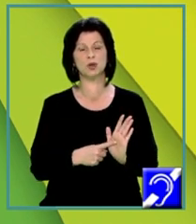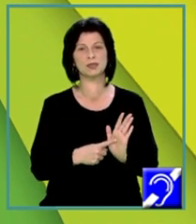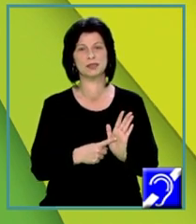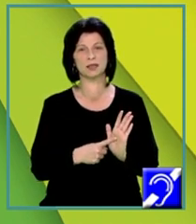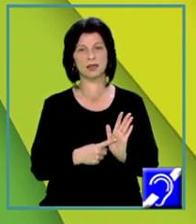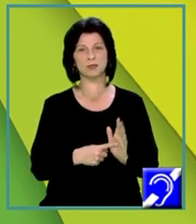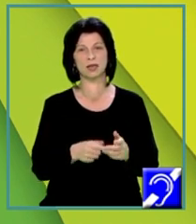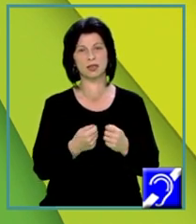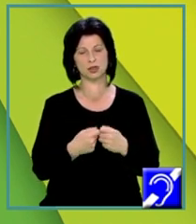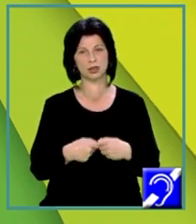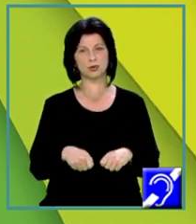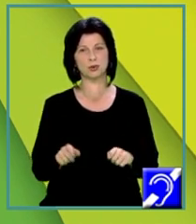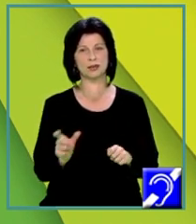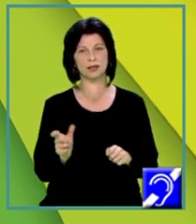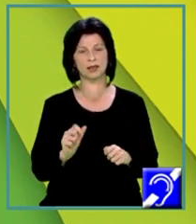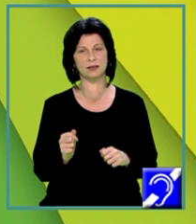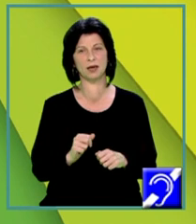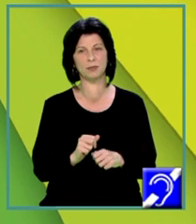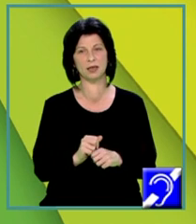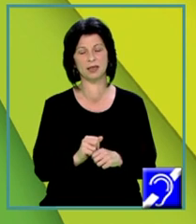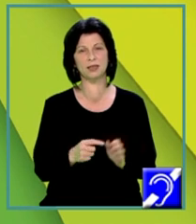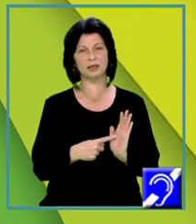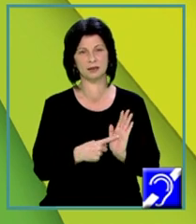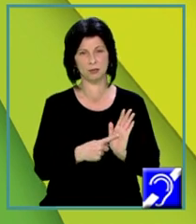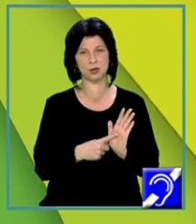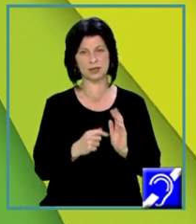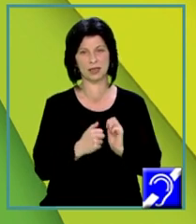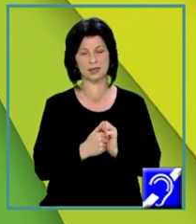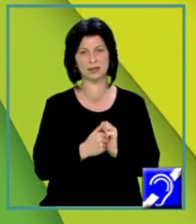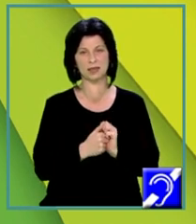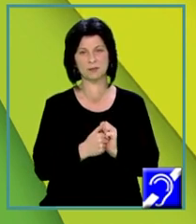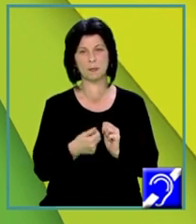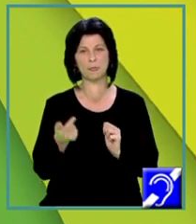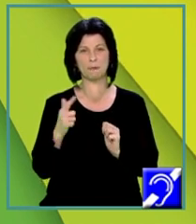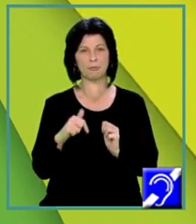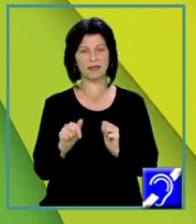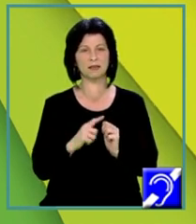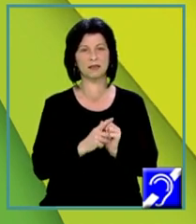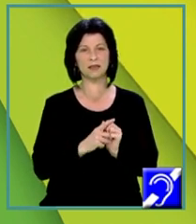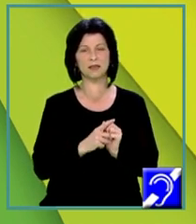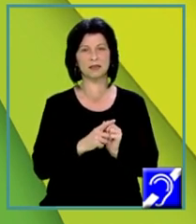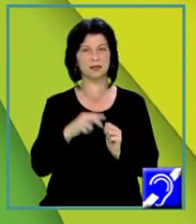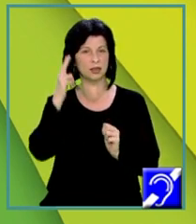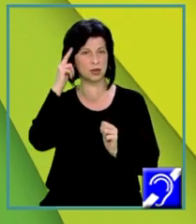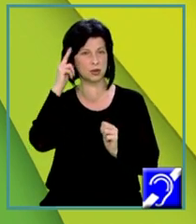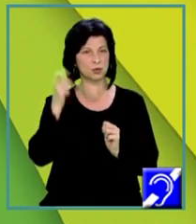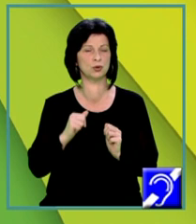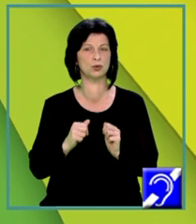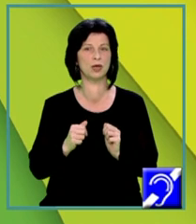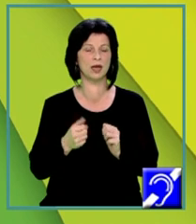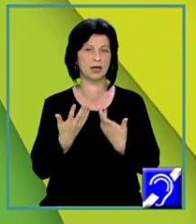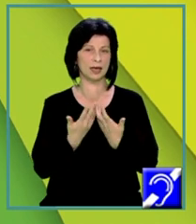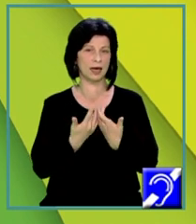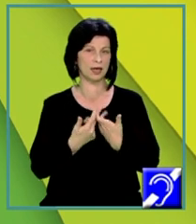etapele de măsurate se regăsesc în tabele de studiu a operațiilor cu Matrice din clasa a